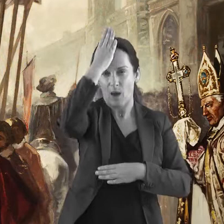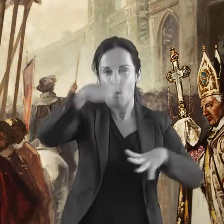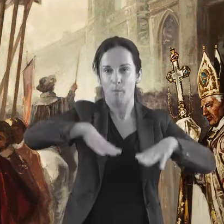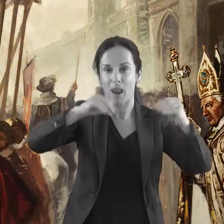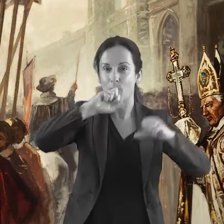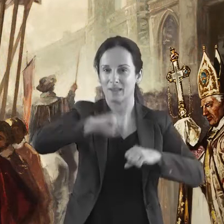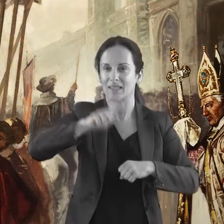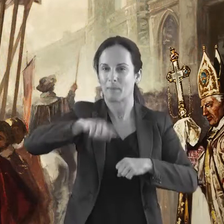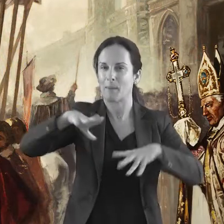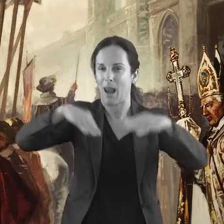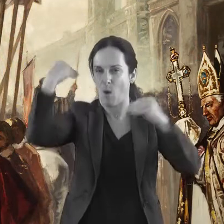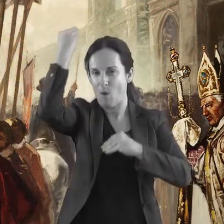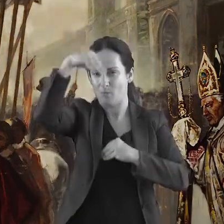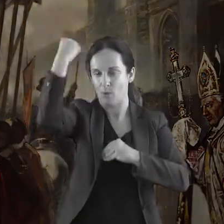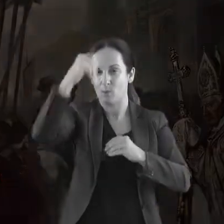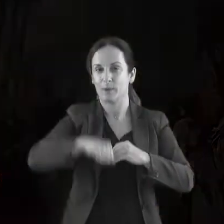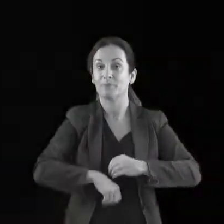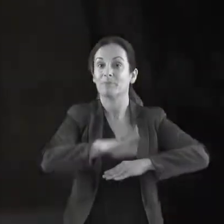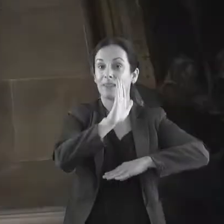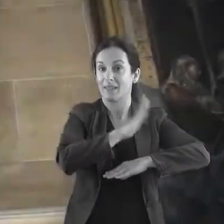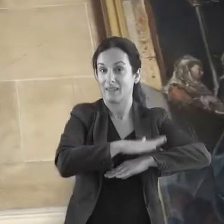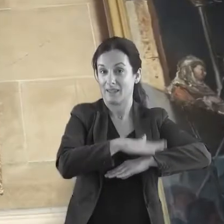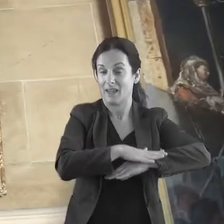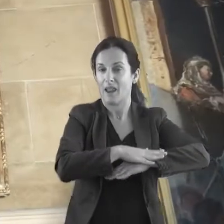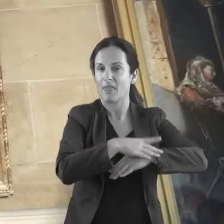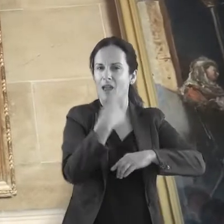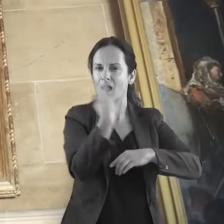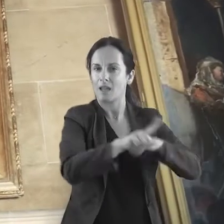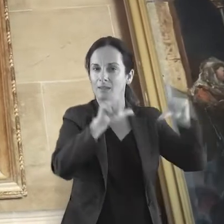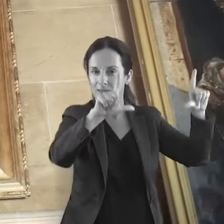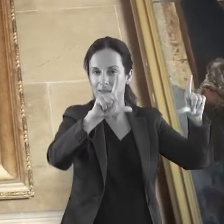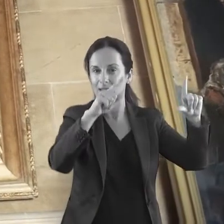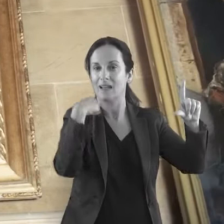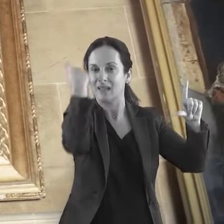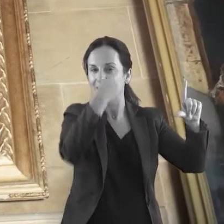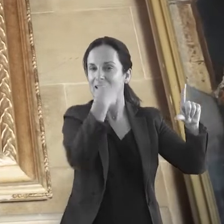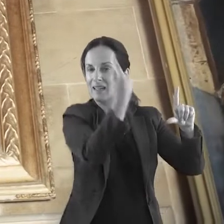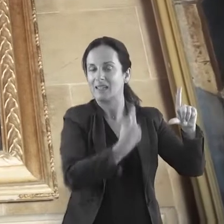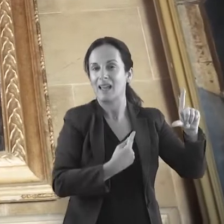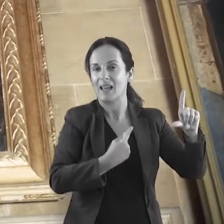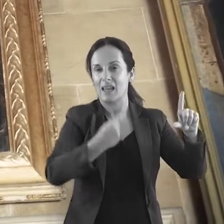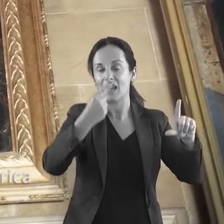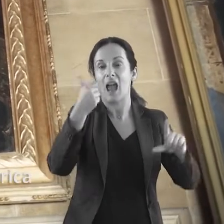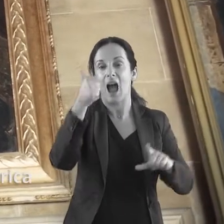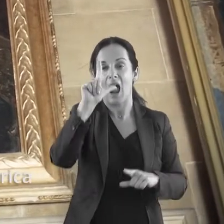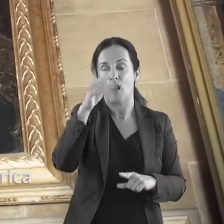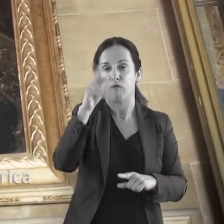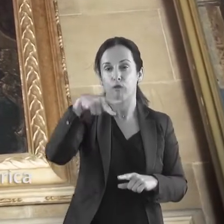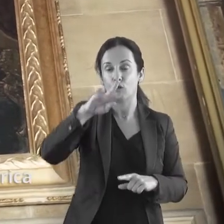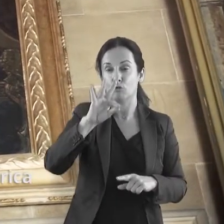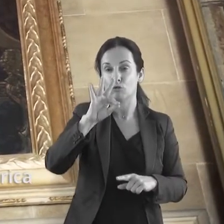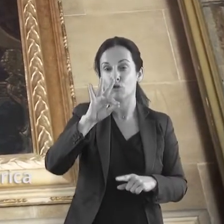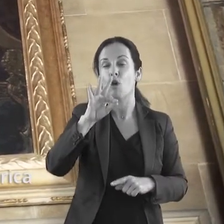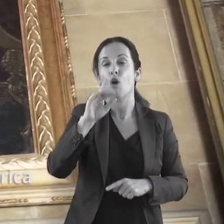Episcopal, la Seu i el Palau de l'Almudaina. A l'esquerra de la paret hi trobam un retrat del rei Alfons XII i a